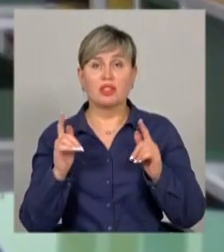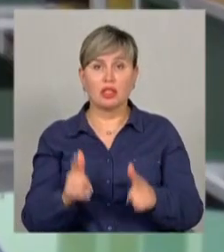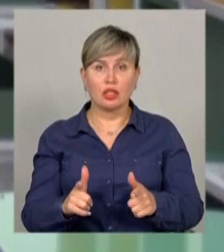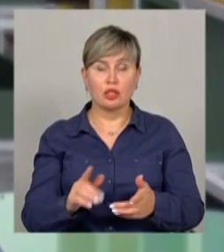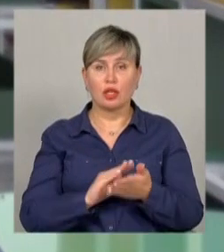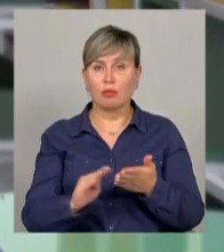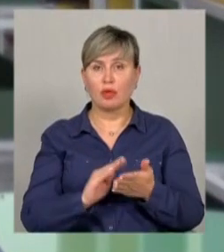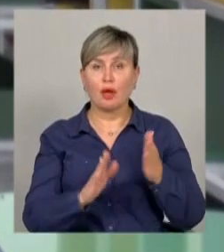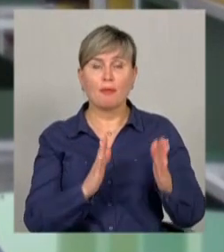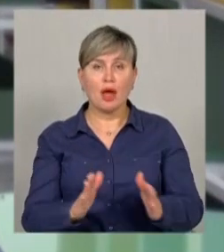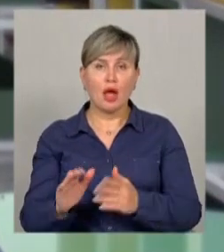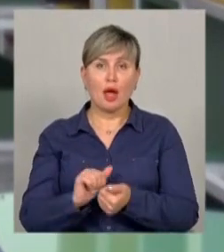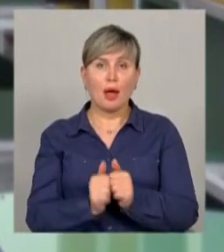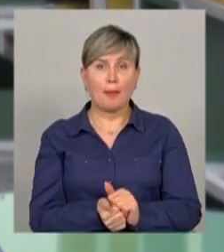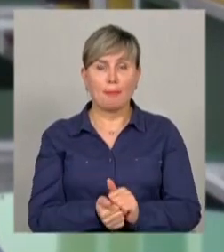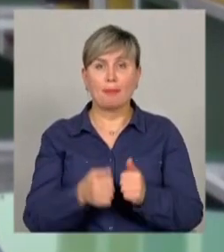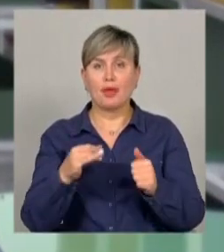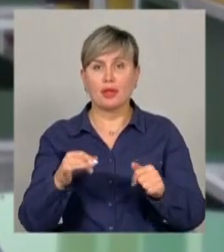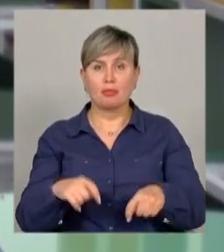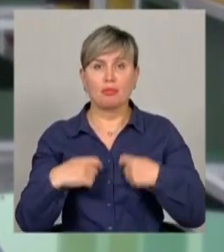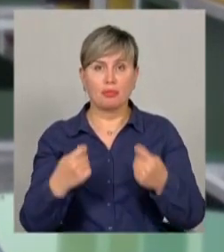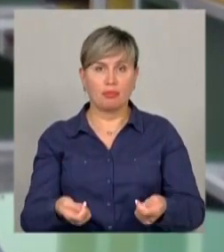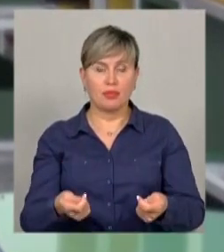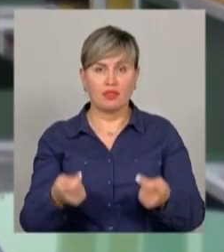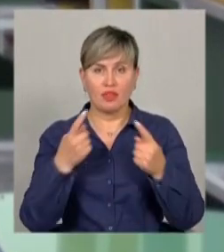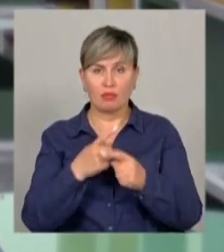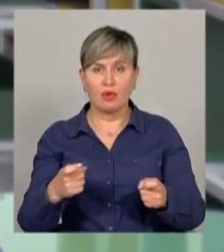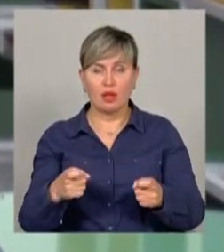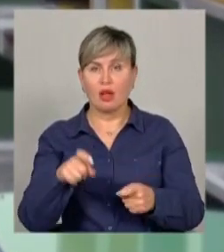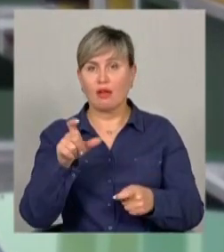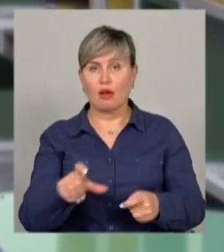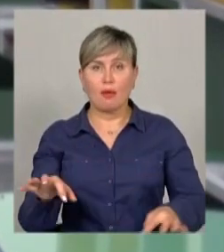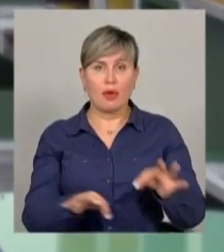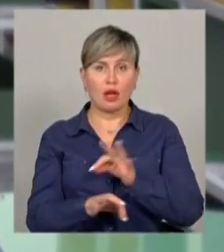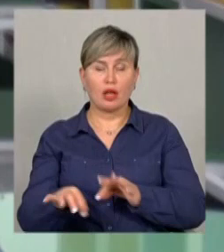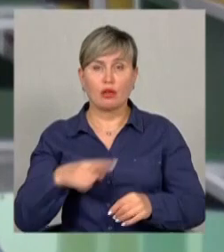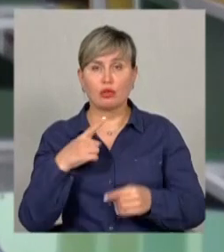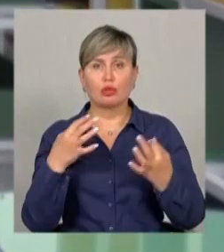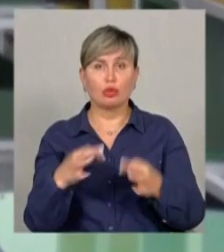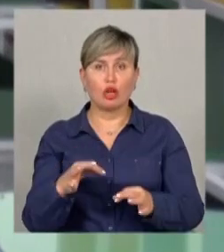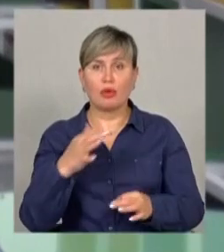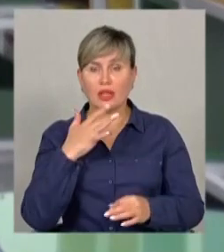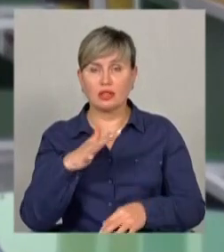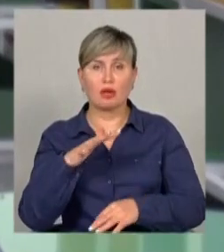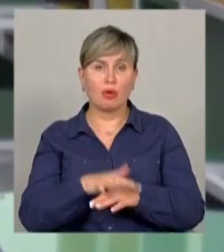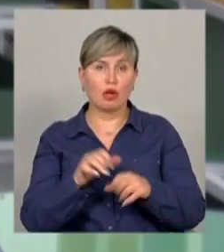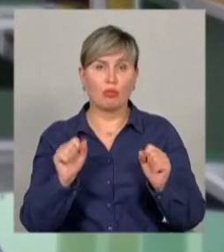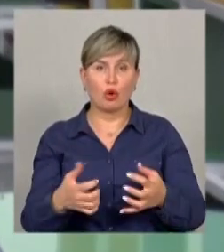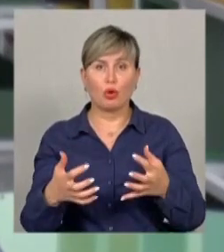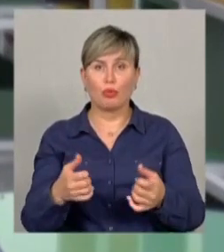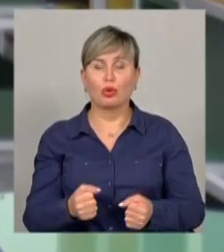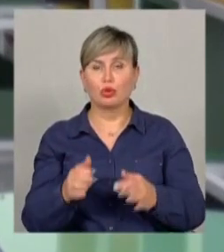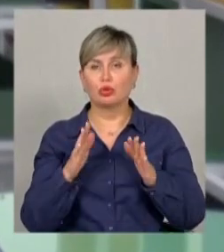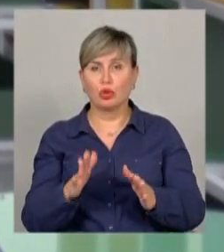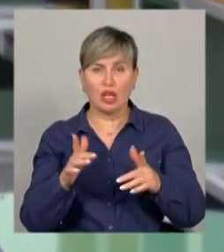прописан порядок обмена и перечень передаваемой информации. Авторы проекта уверяют, что доступ к ней иностранные банки смогут получать